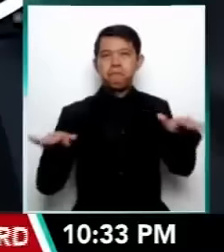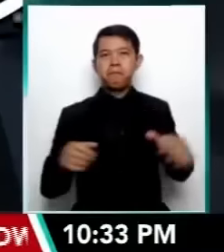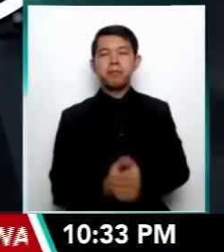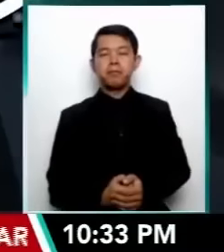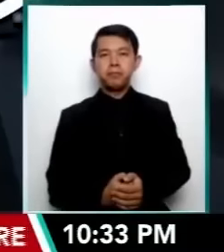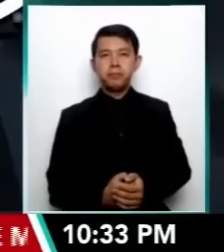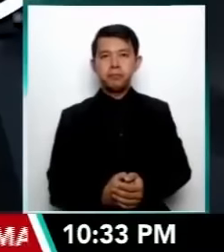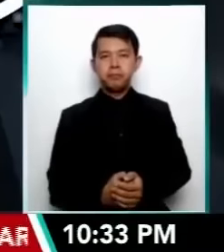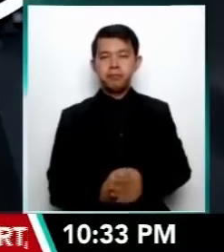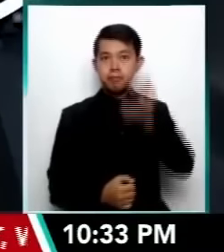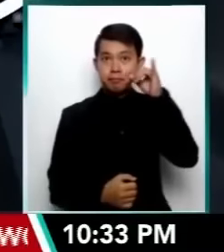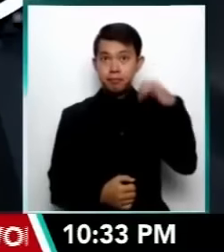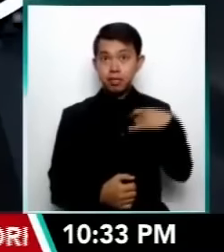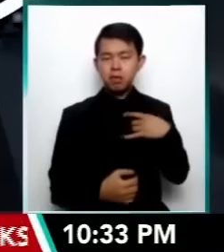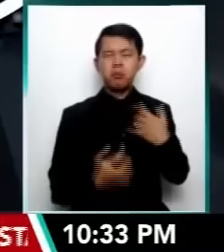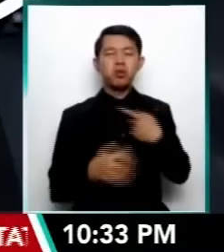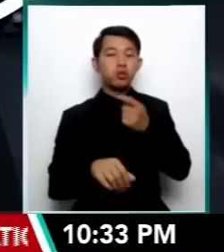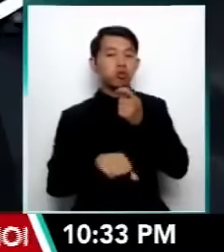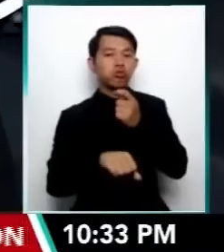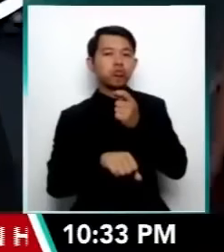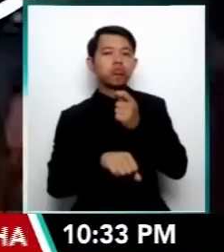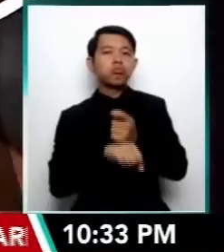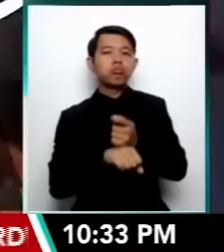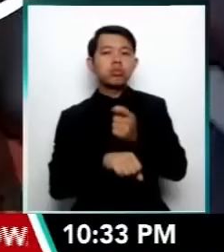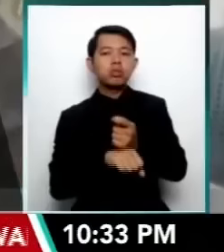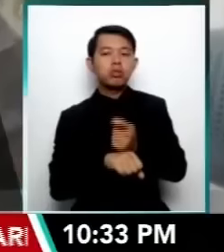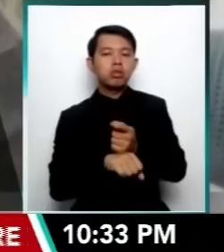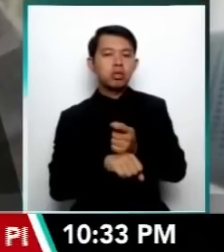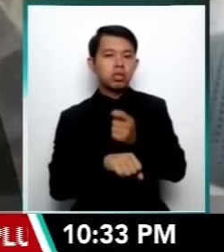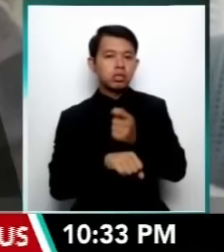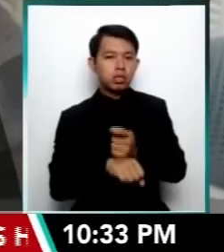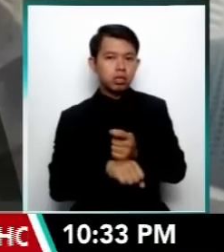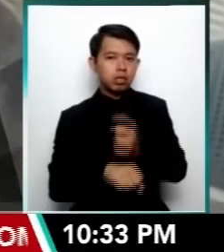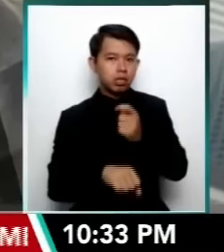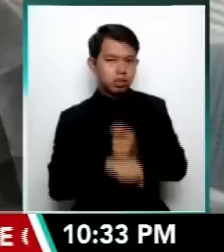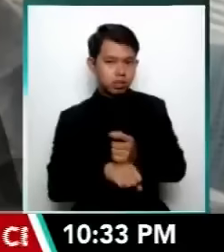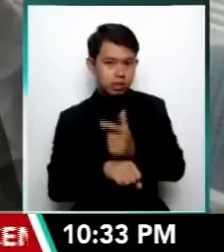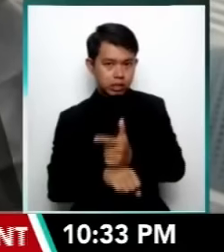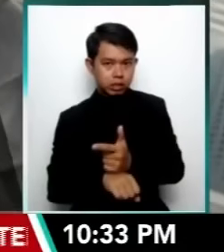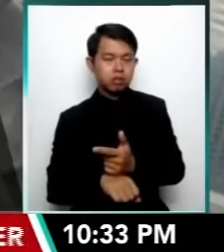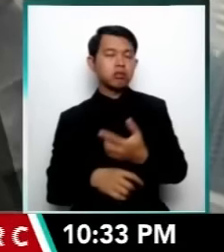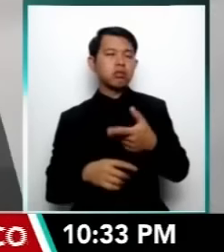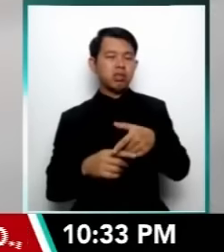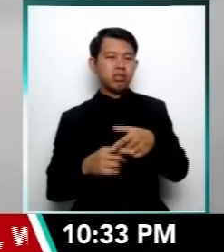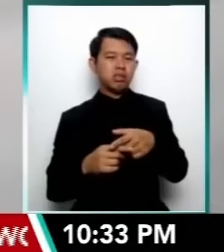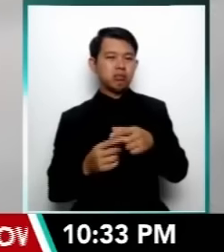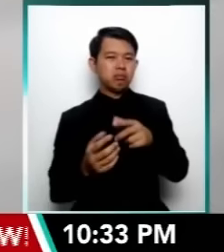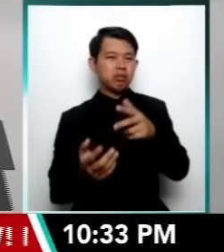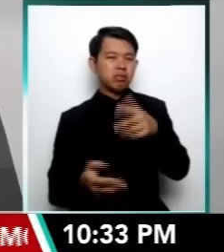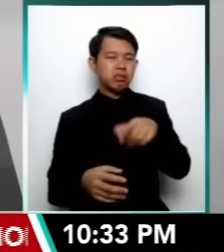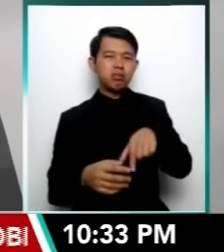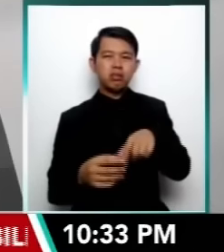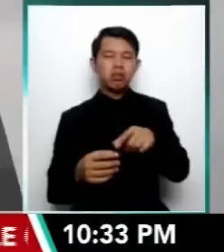sa Taguig ang nabutasan ng gulong matapos hagisan ng pako. Kinundin na ito ni Guadis. Ayon sa Taguig Police, na inquest na ang